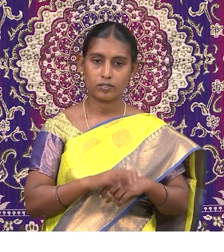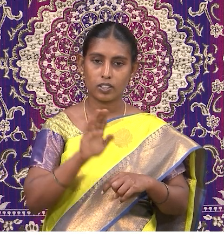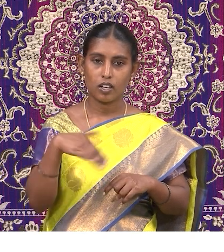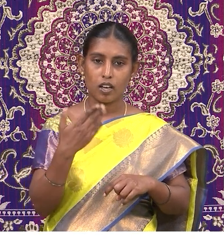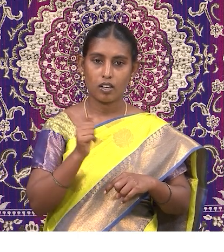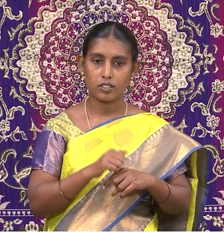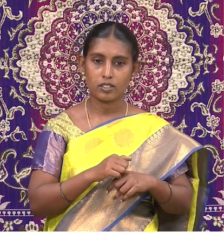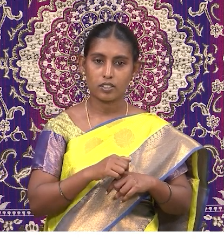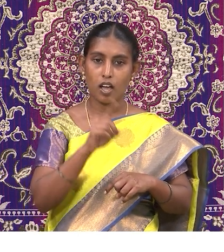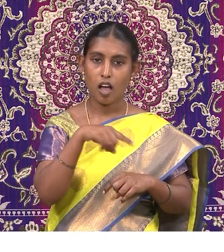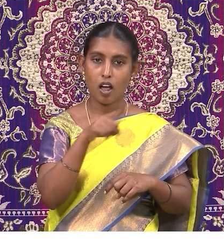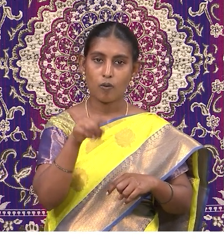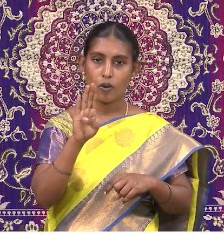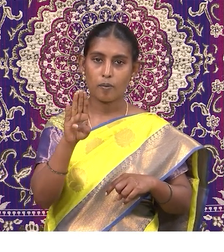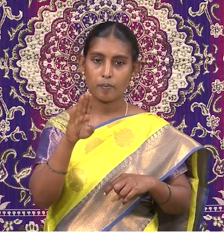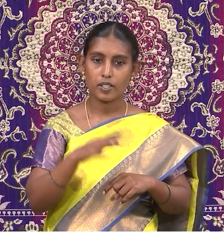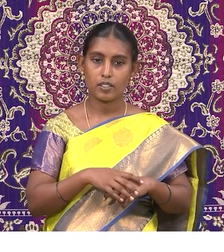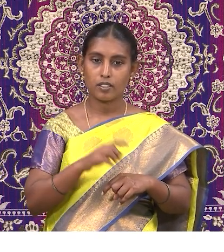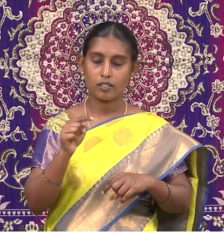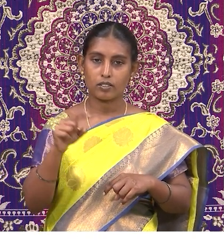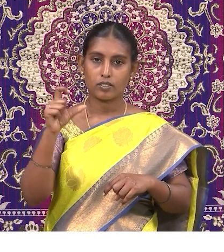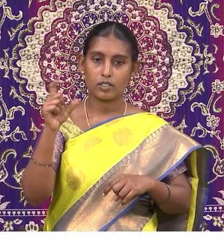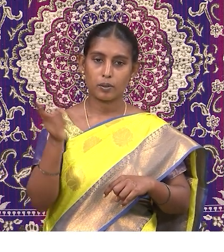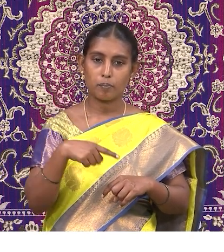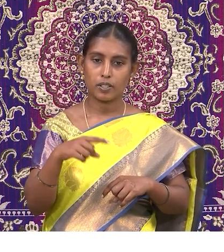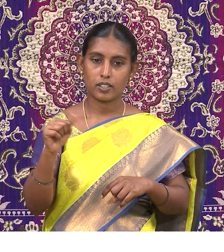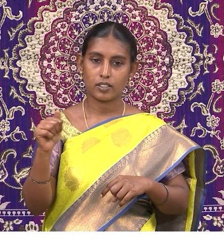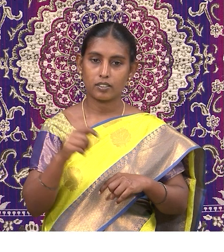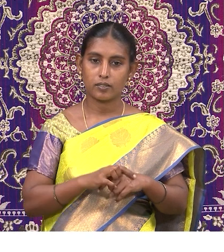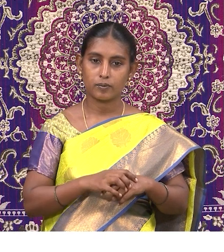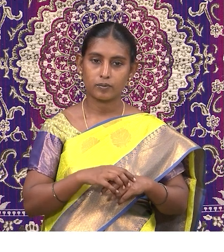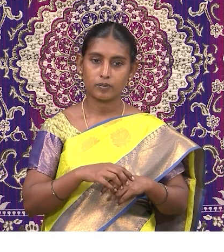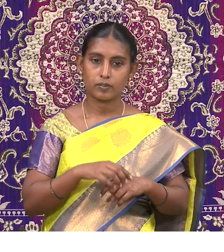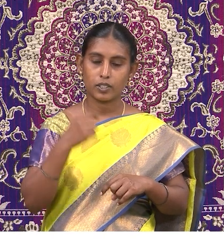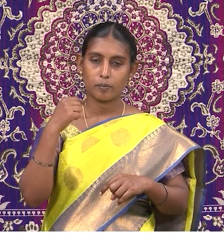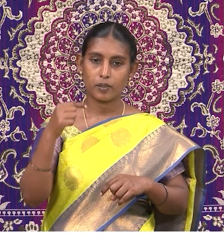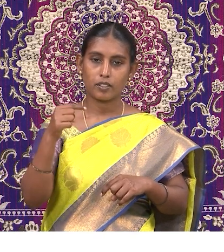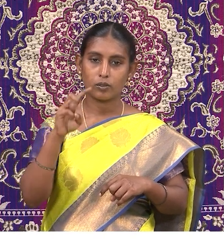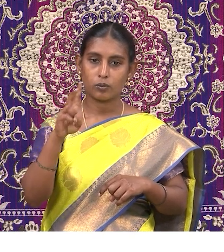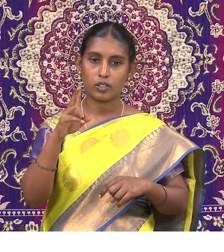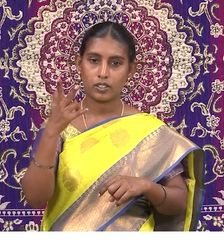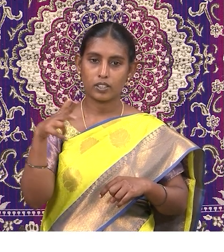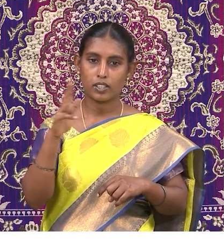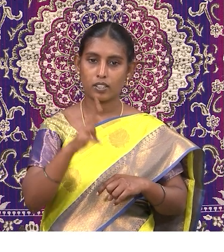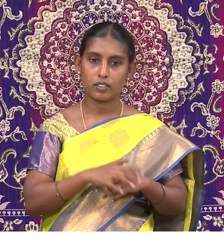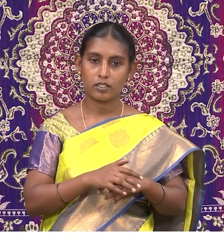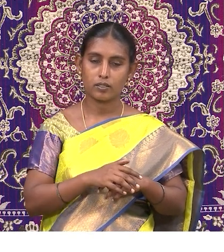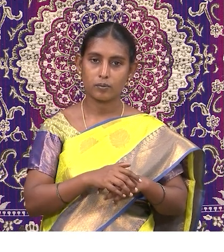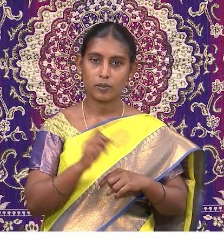அடுத்து ஆல்ஃபா பீட்டா சி பை ஏ மைனஸ் 28 பை ஒன். அப்போ கிடைக்கிறது மைனஸ் 28.